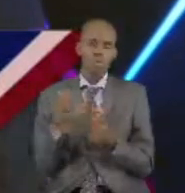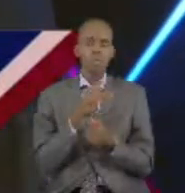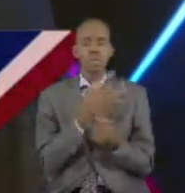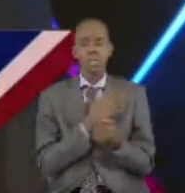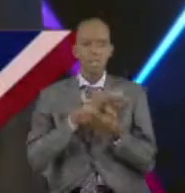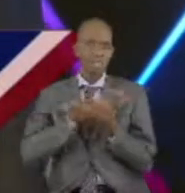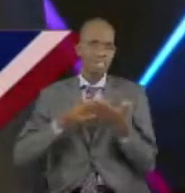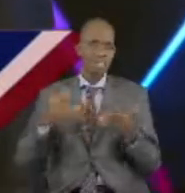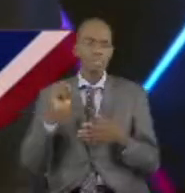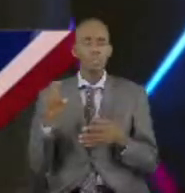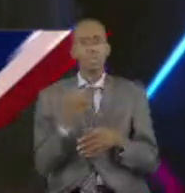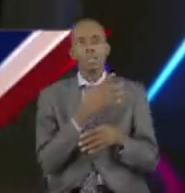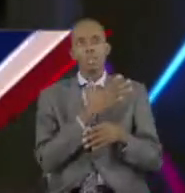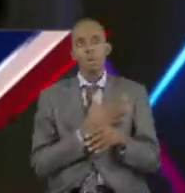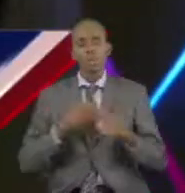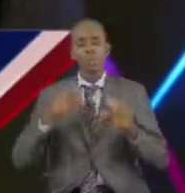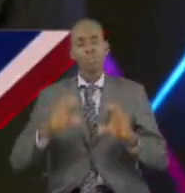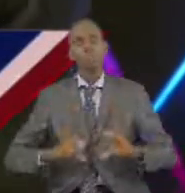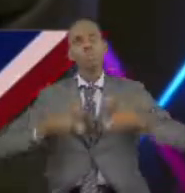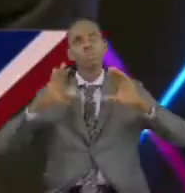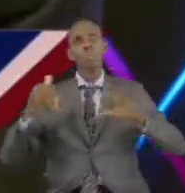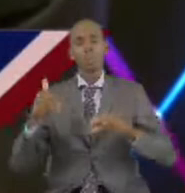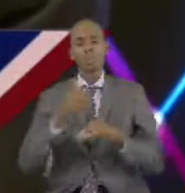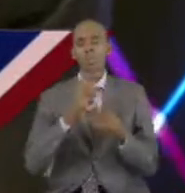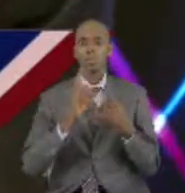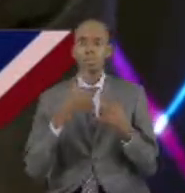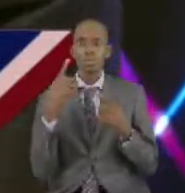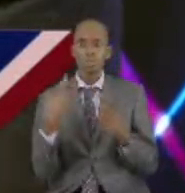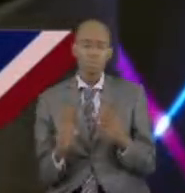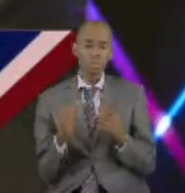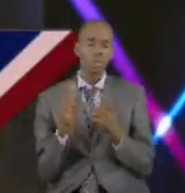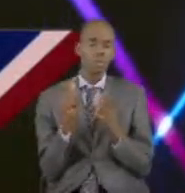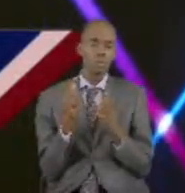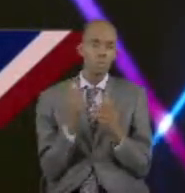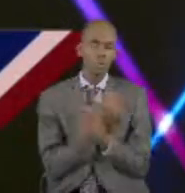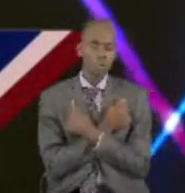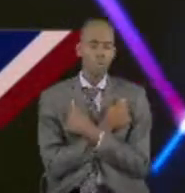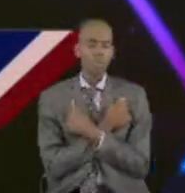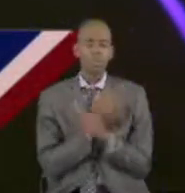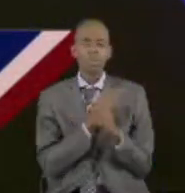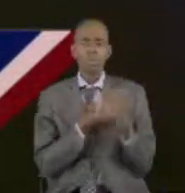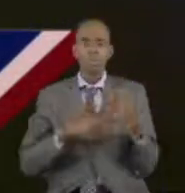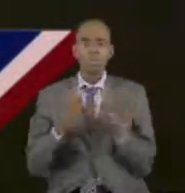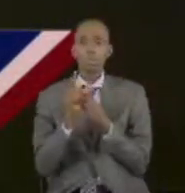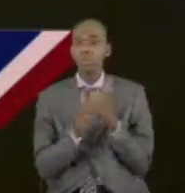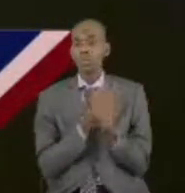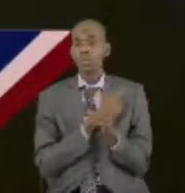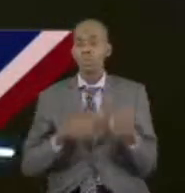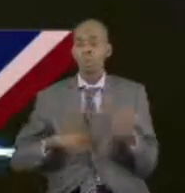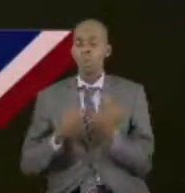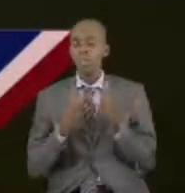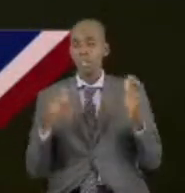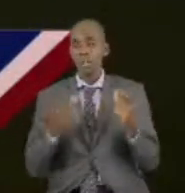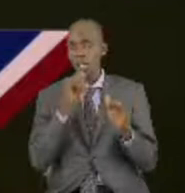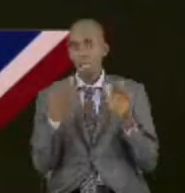riffier et que maintenant tu t'engages est consacrée aux seniors de manière irraisonnée revêt sans réserve alors on dit